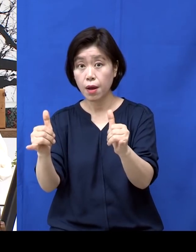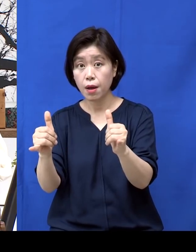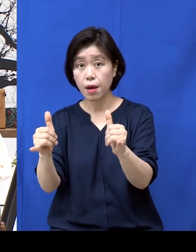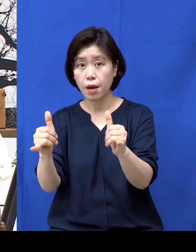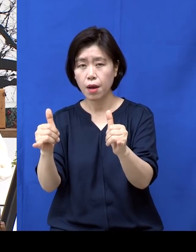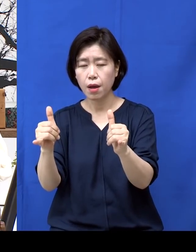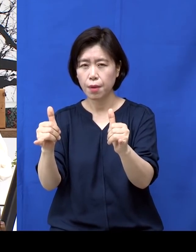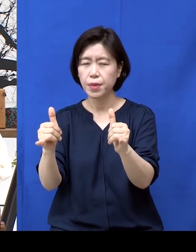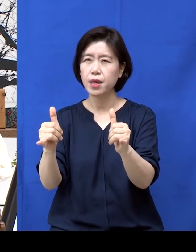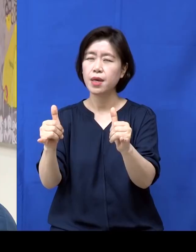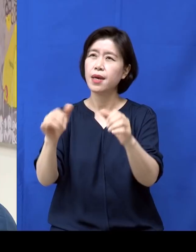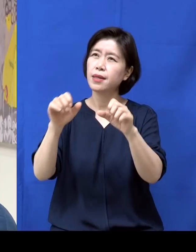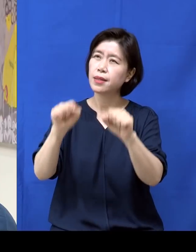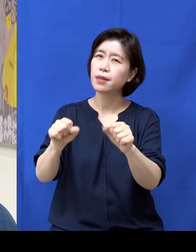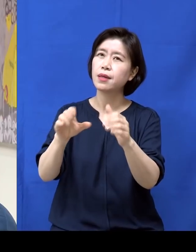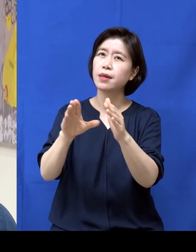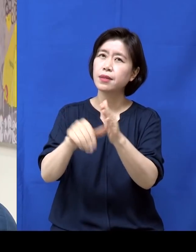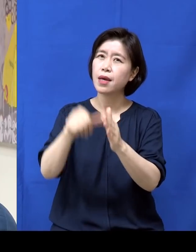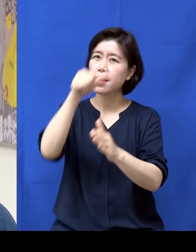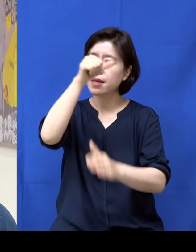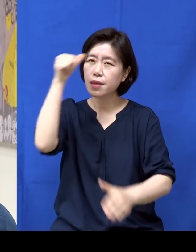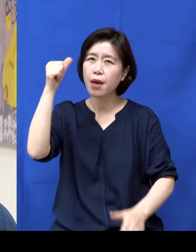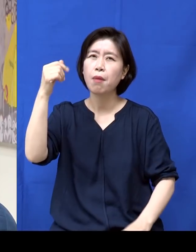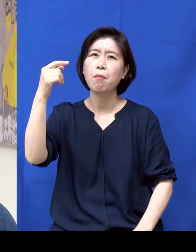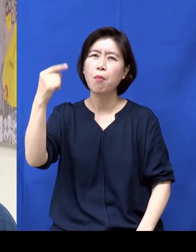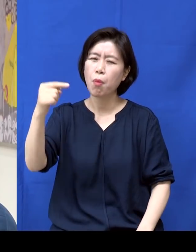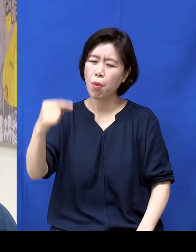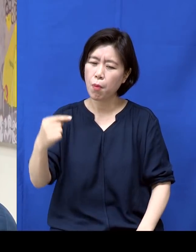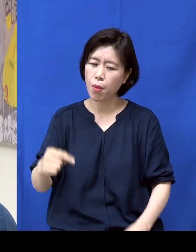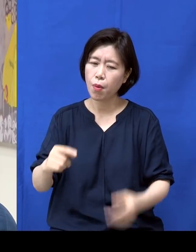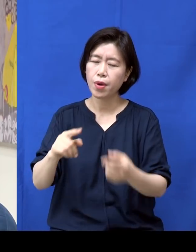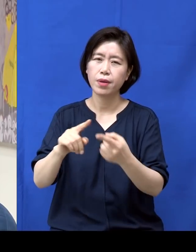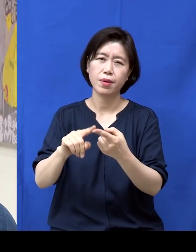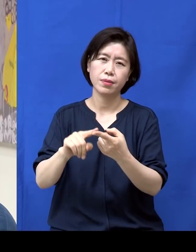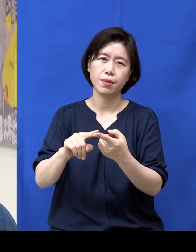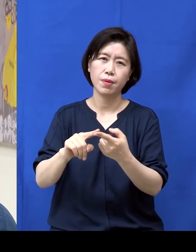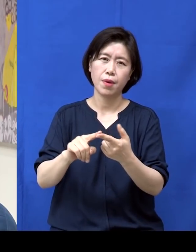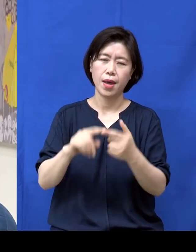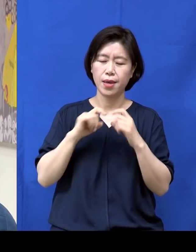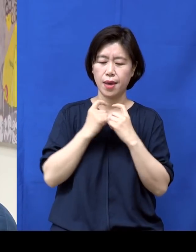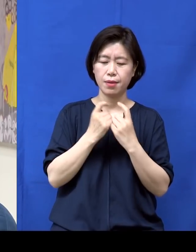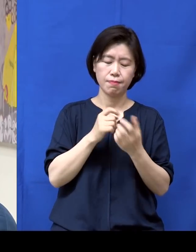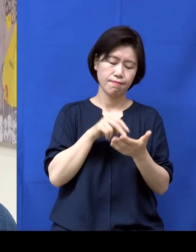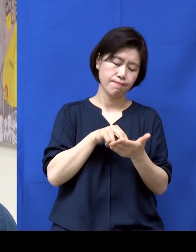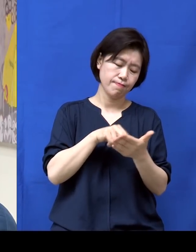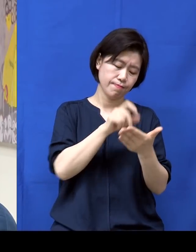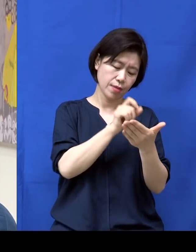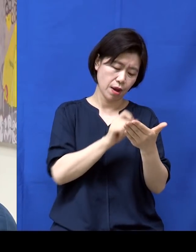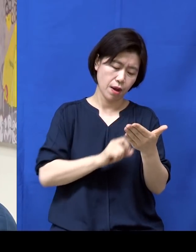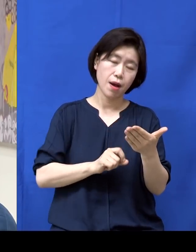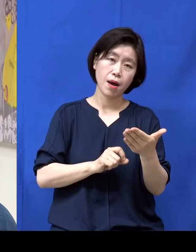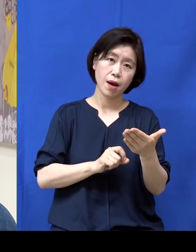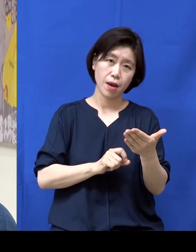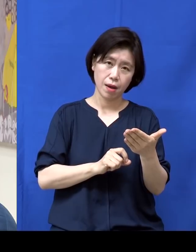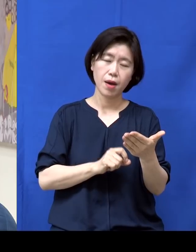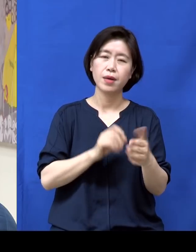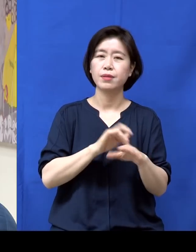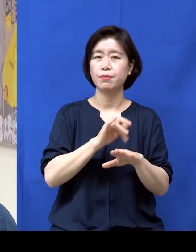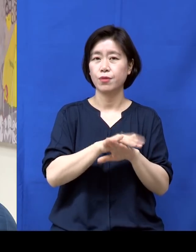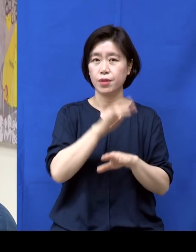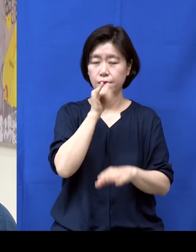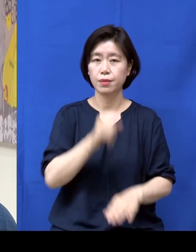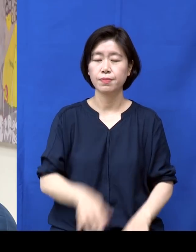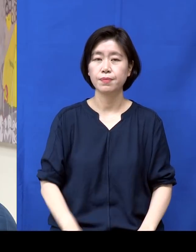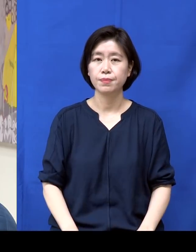해요 제가. 네. 그러니까 저는 고인을 살아서 한 번 뵌 적이 없는데 네. 죽어서만 뵀지만 네. 고인의